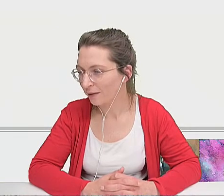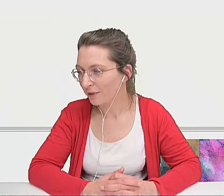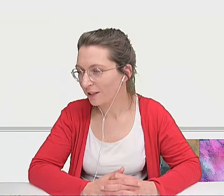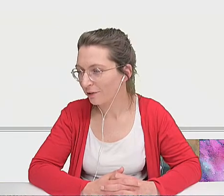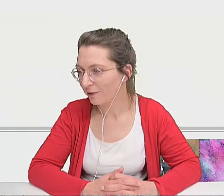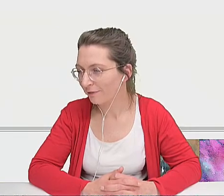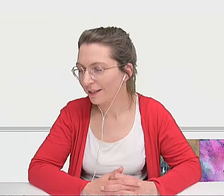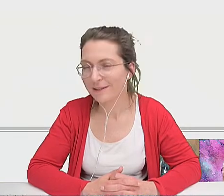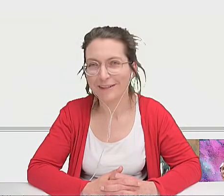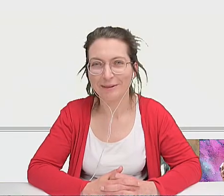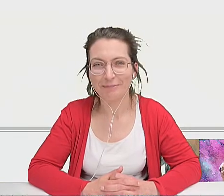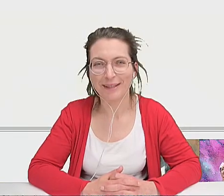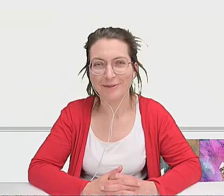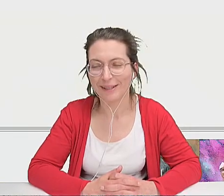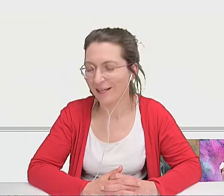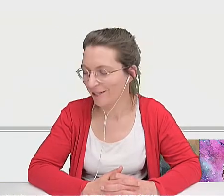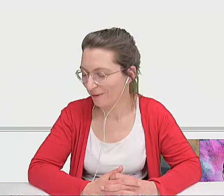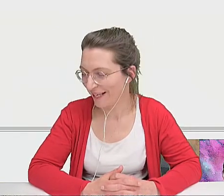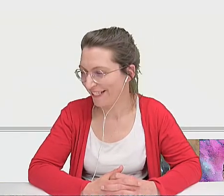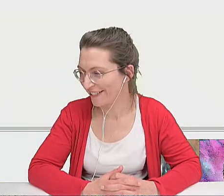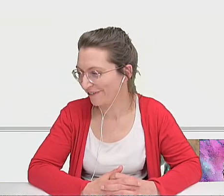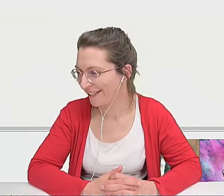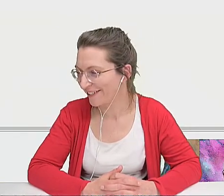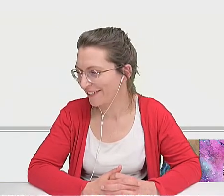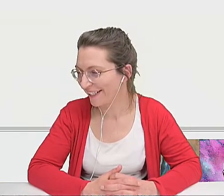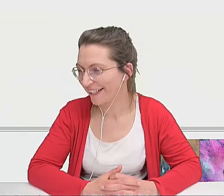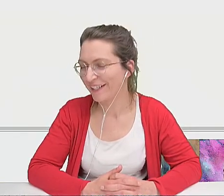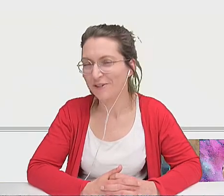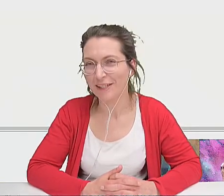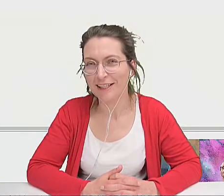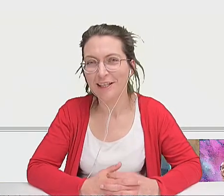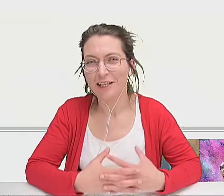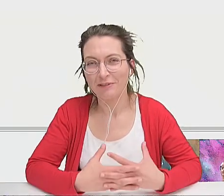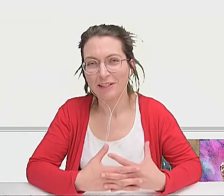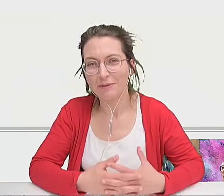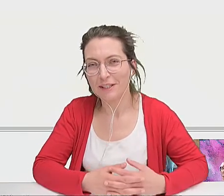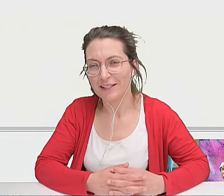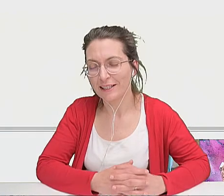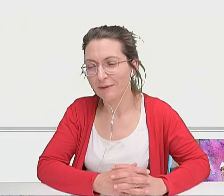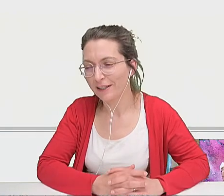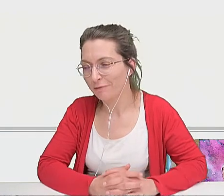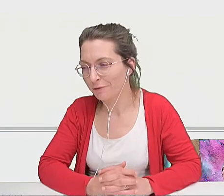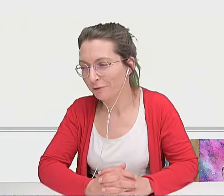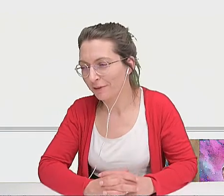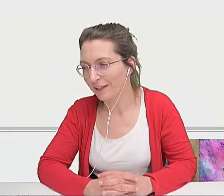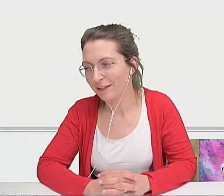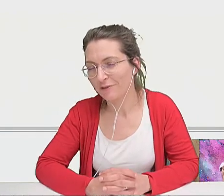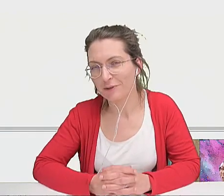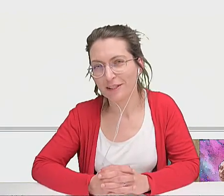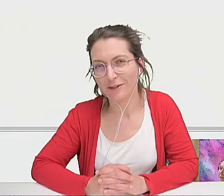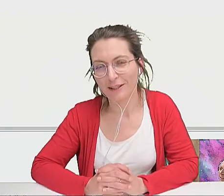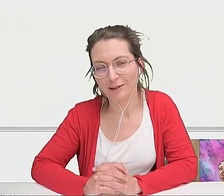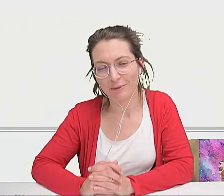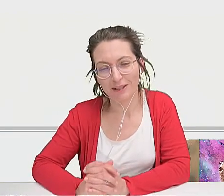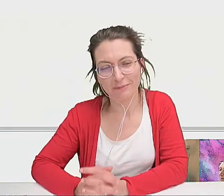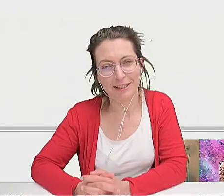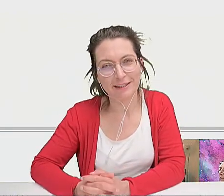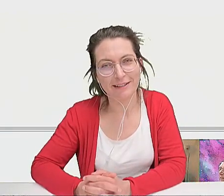haben, scheint mir das auch für Erwachsene mal so ein ganz spannendes Feld zu sein, da reinzugehen. Ich weiß, wie mir das selber ging vor 5 Jahren, als wir